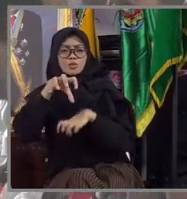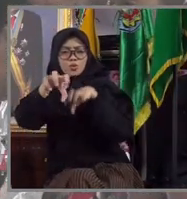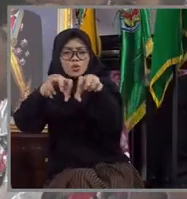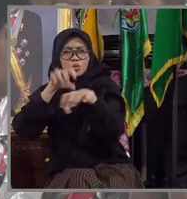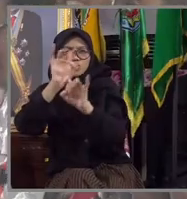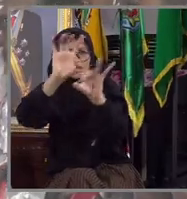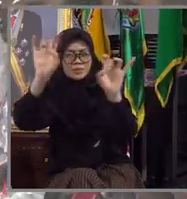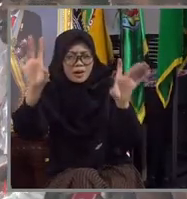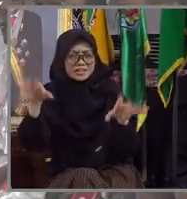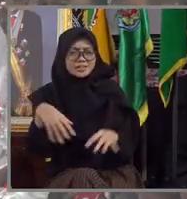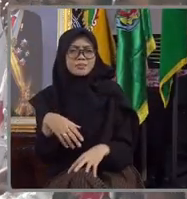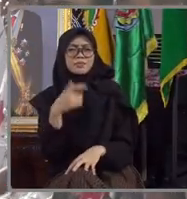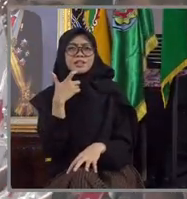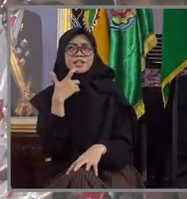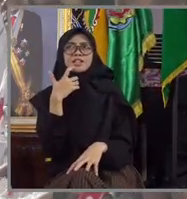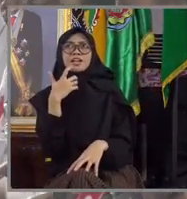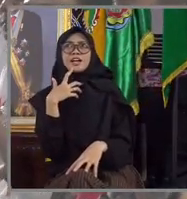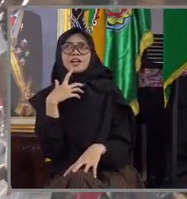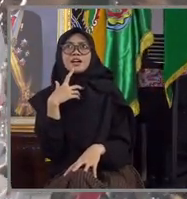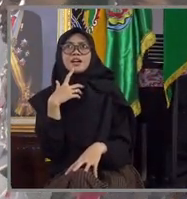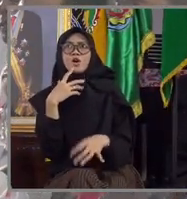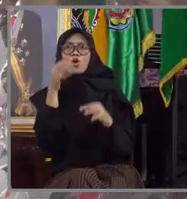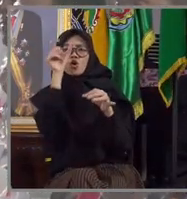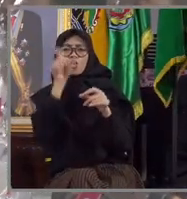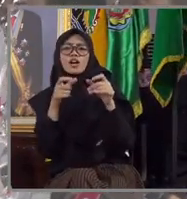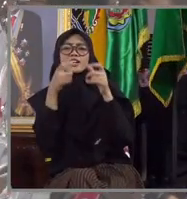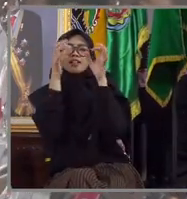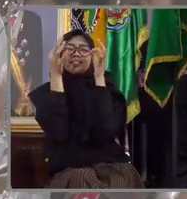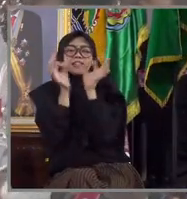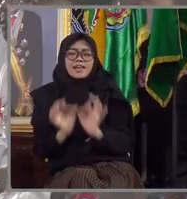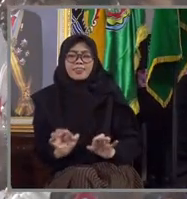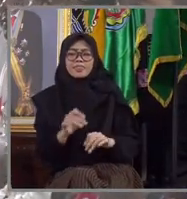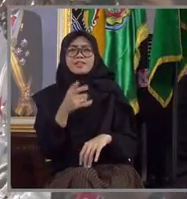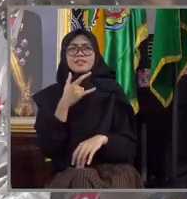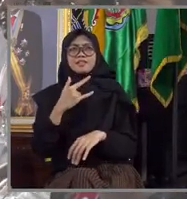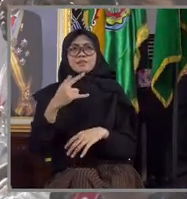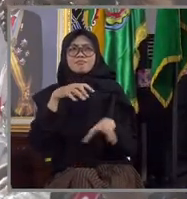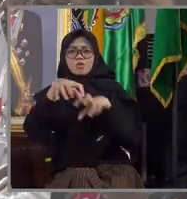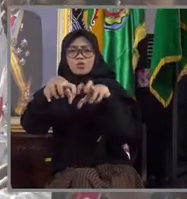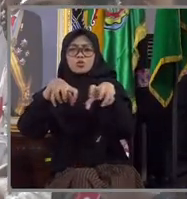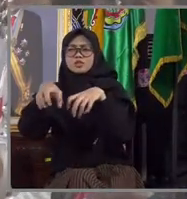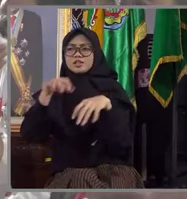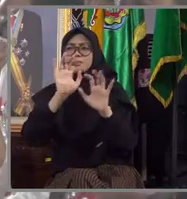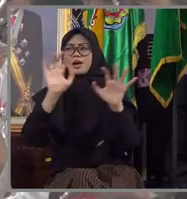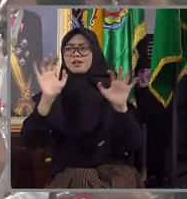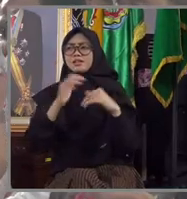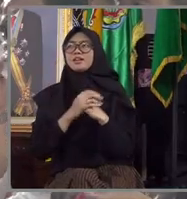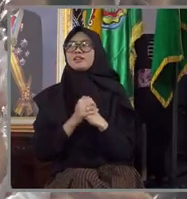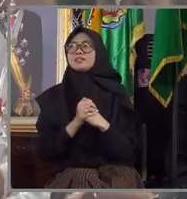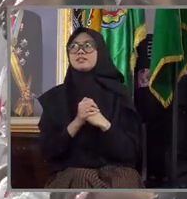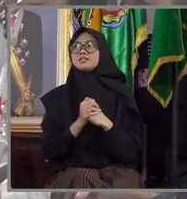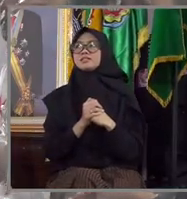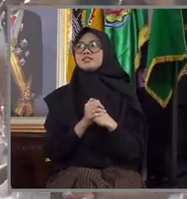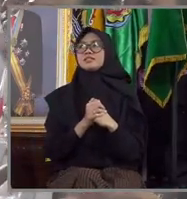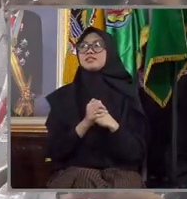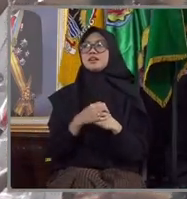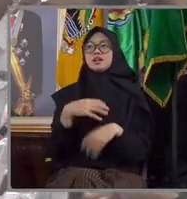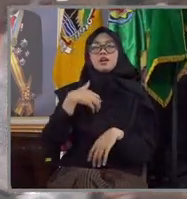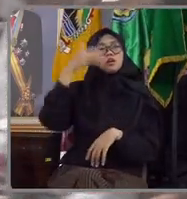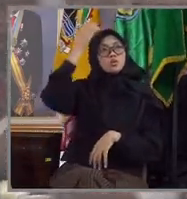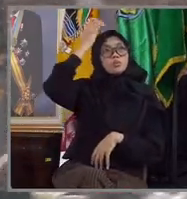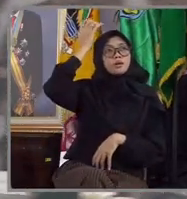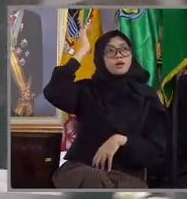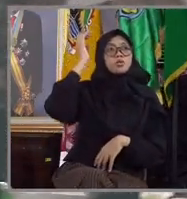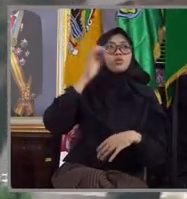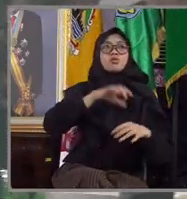dewan tentang sampai warga dia juga ngomong sanggup warna nomor guwe Gubernur